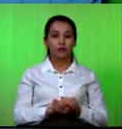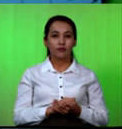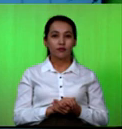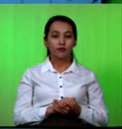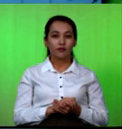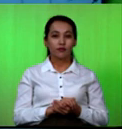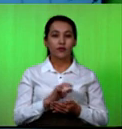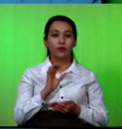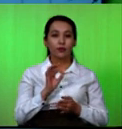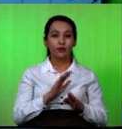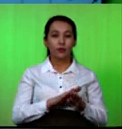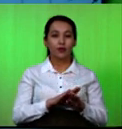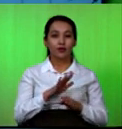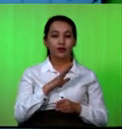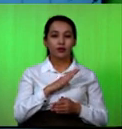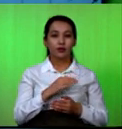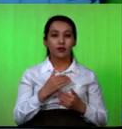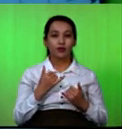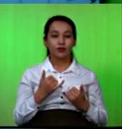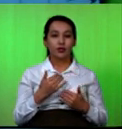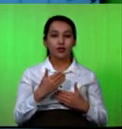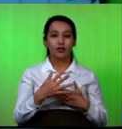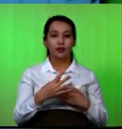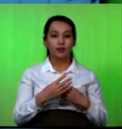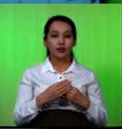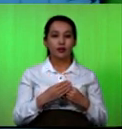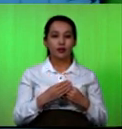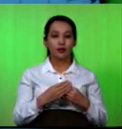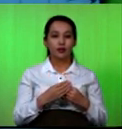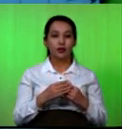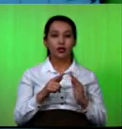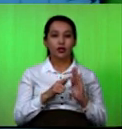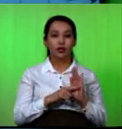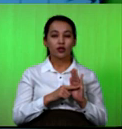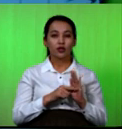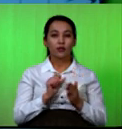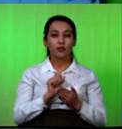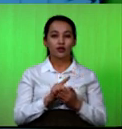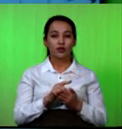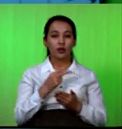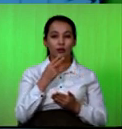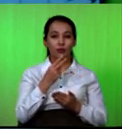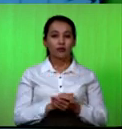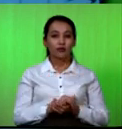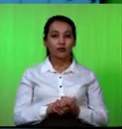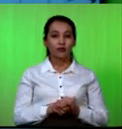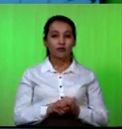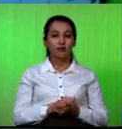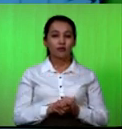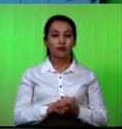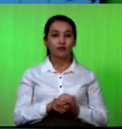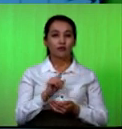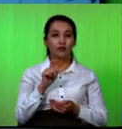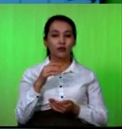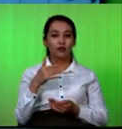bo'lsa, to'g'ri bajargansiz. Keling, sizlar bilan 7-masalani ko'rib chiqamiz.